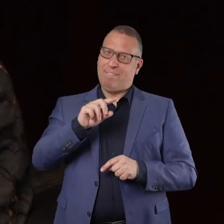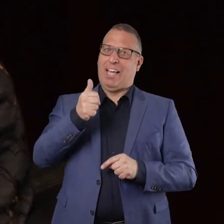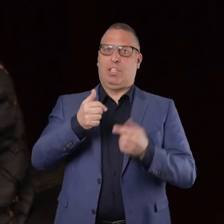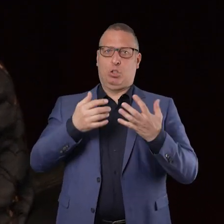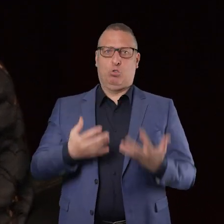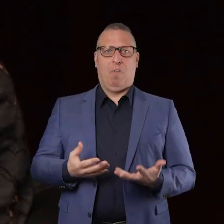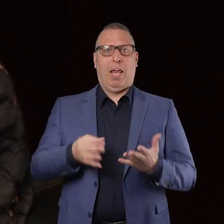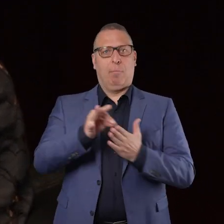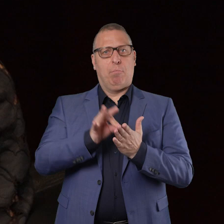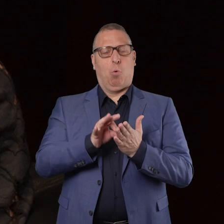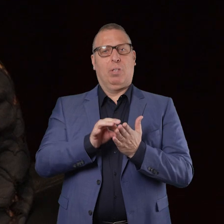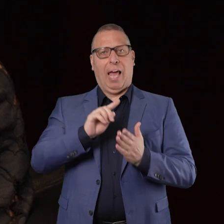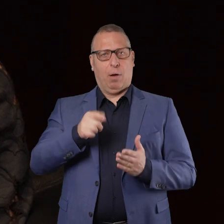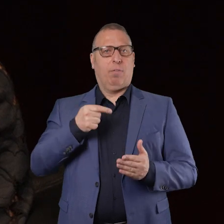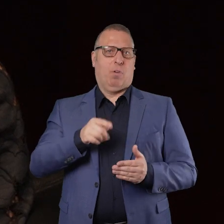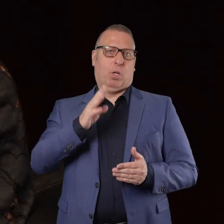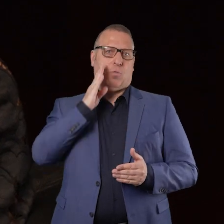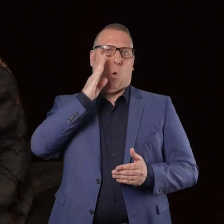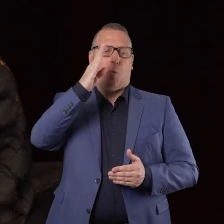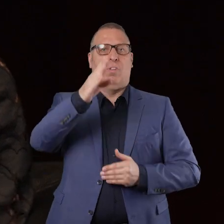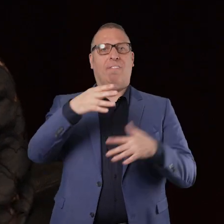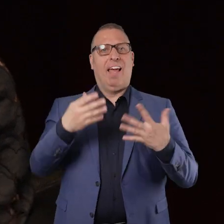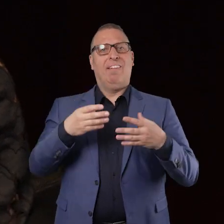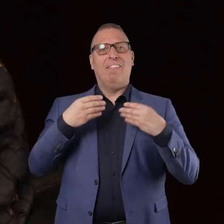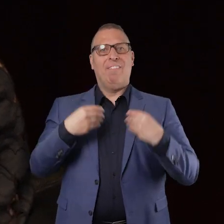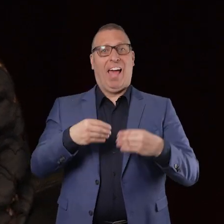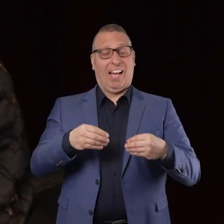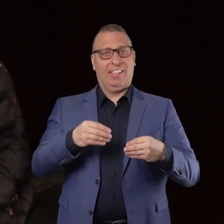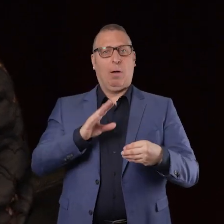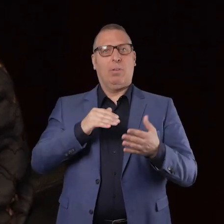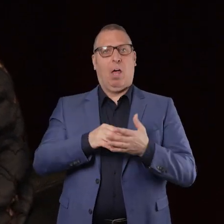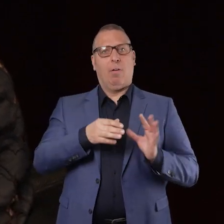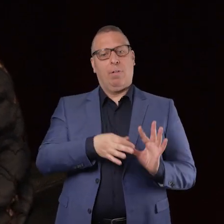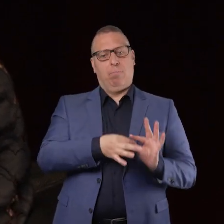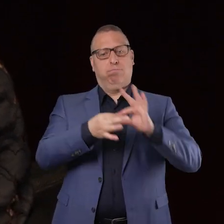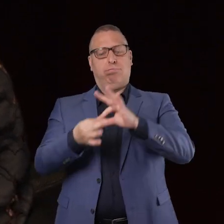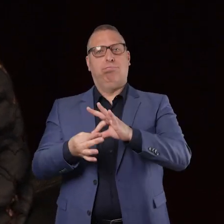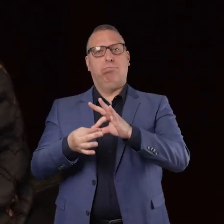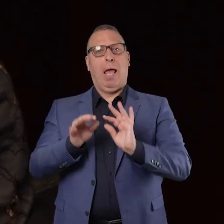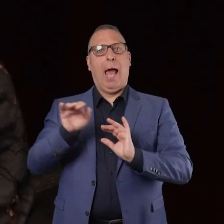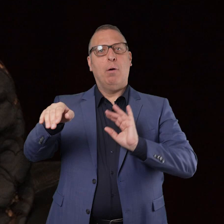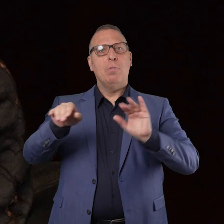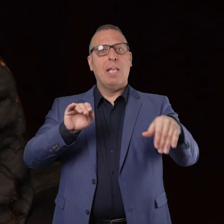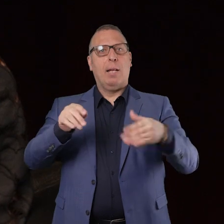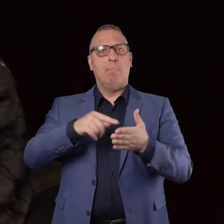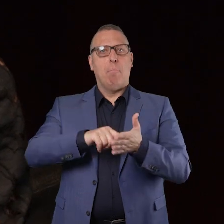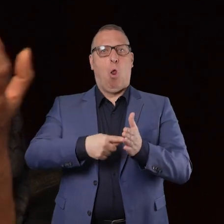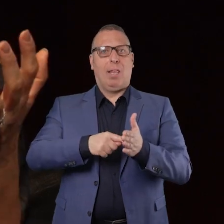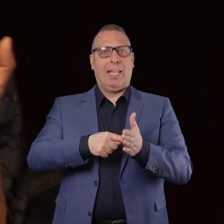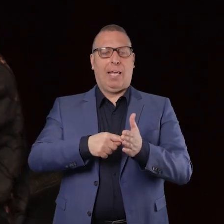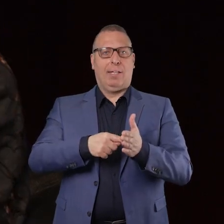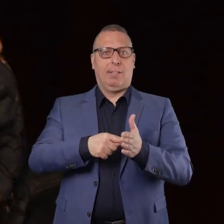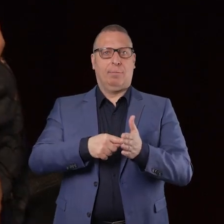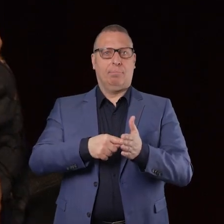ein wichtiger Schwerpunkt auch für die Zukunft. Wenn wir bei den Werten sind, leitet das sich auch über auf die Aussenpolitik. Neben